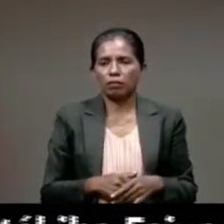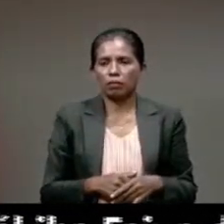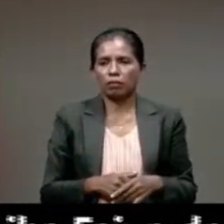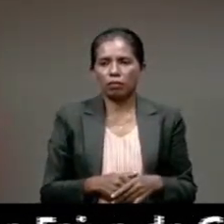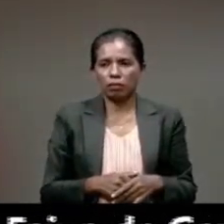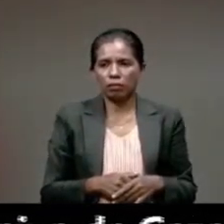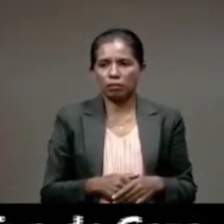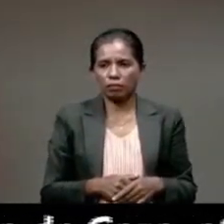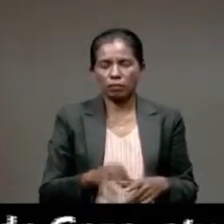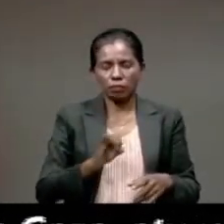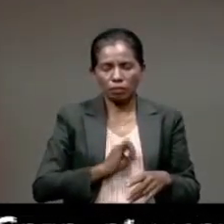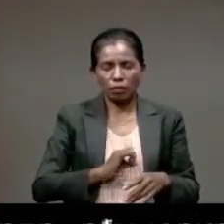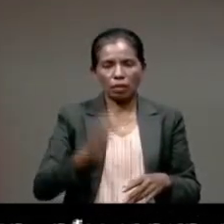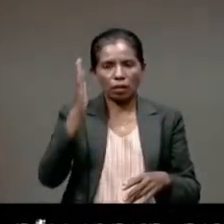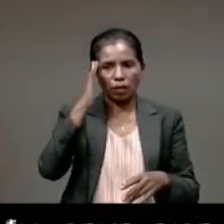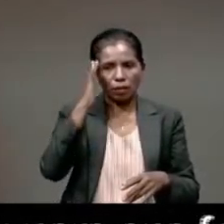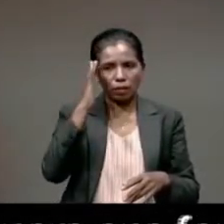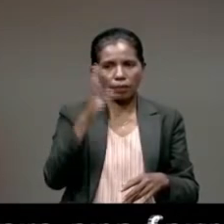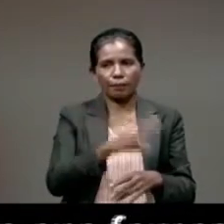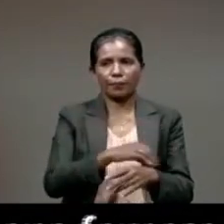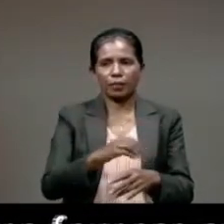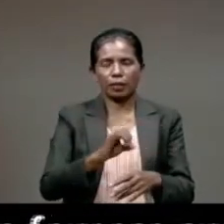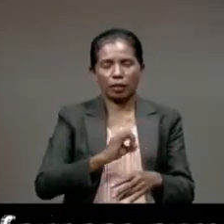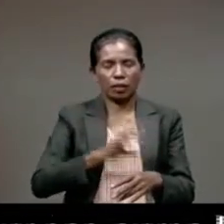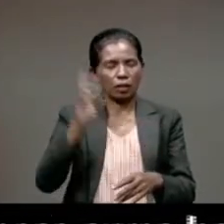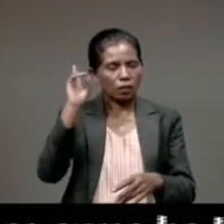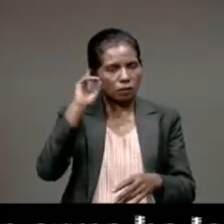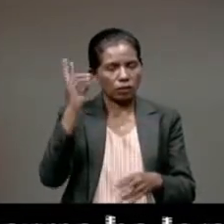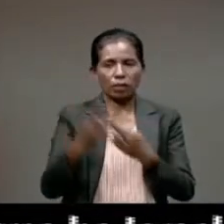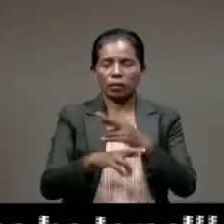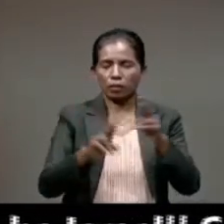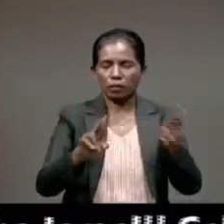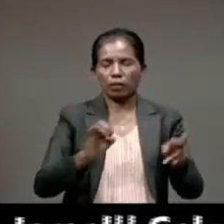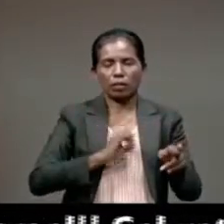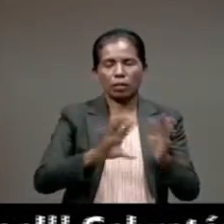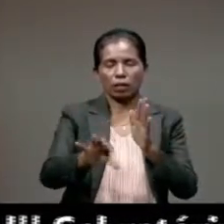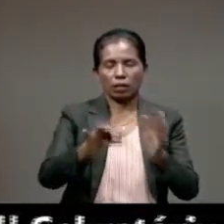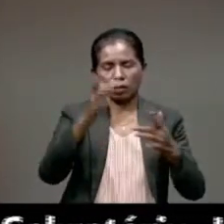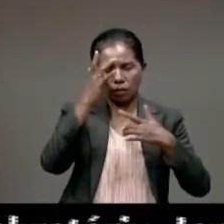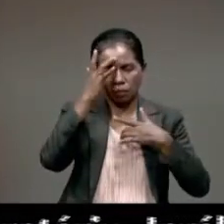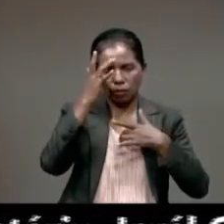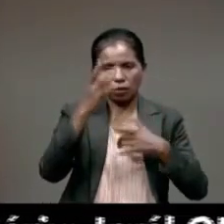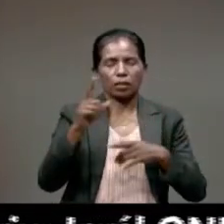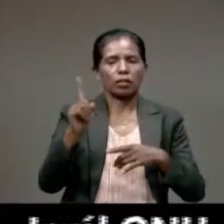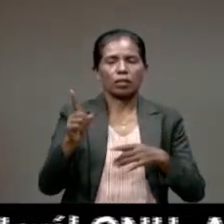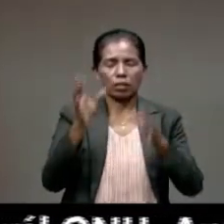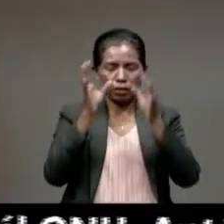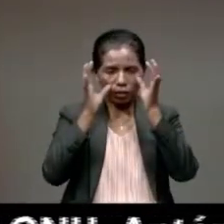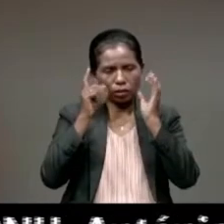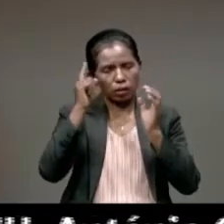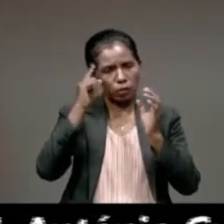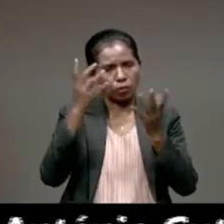au foin hateni katak, au foin rona resultar katak, hetan mora sirani tristi, tristi hanoin